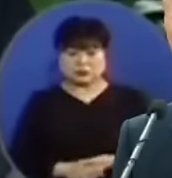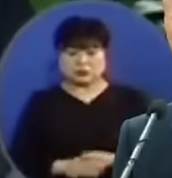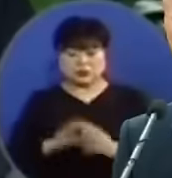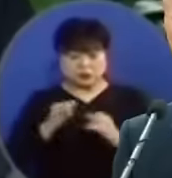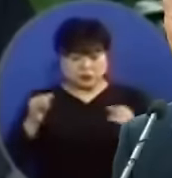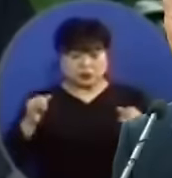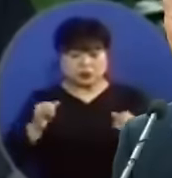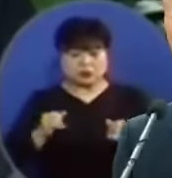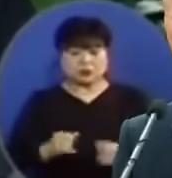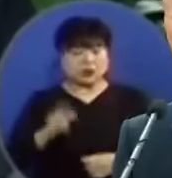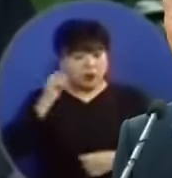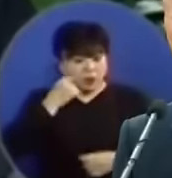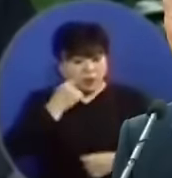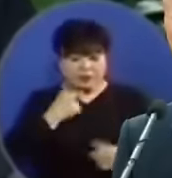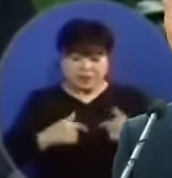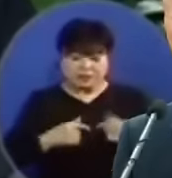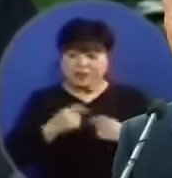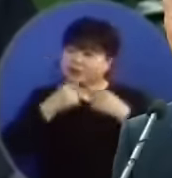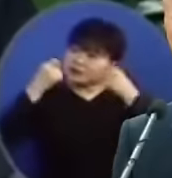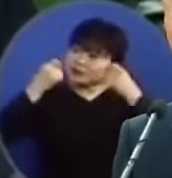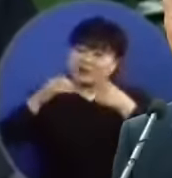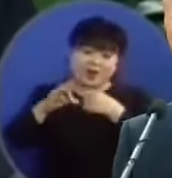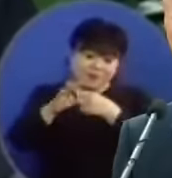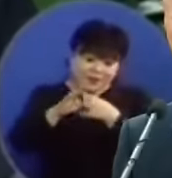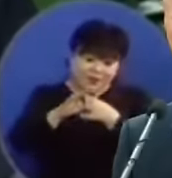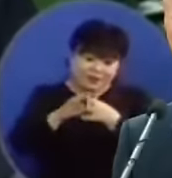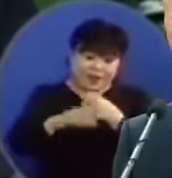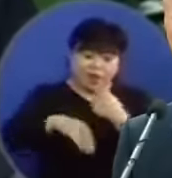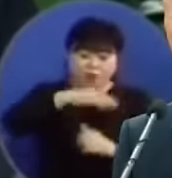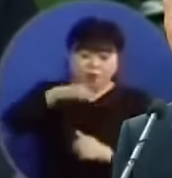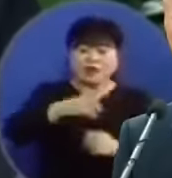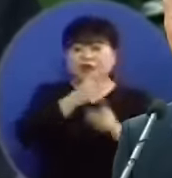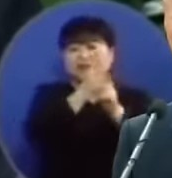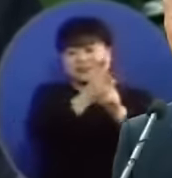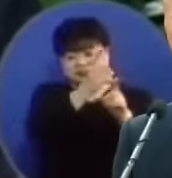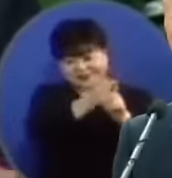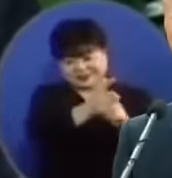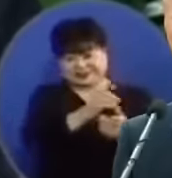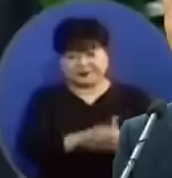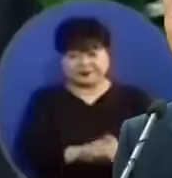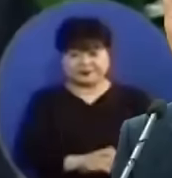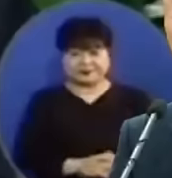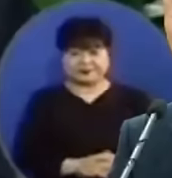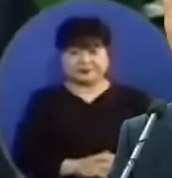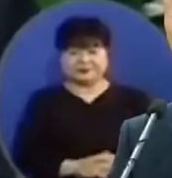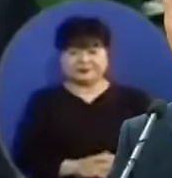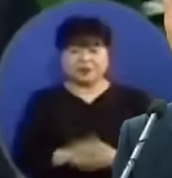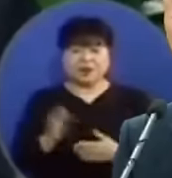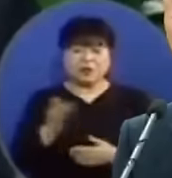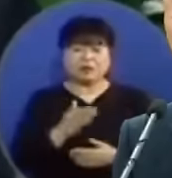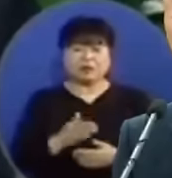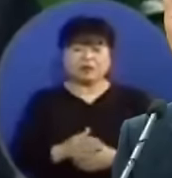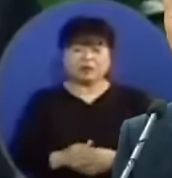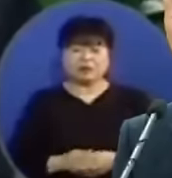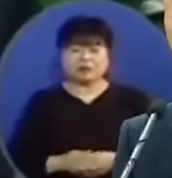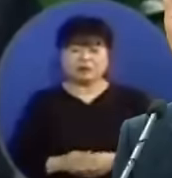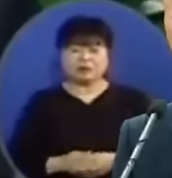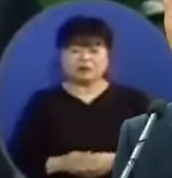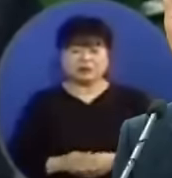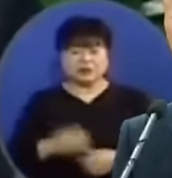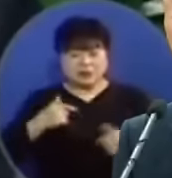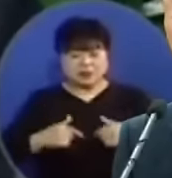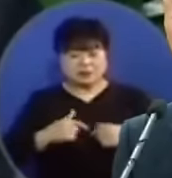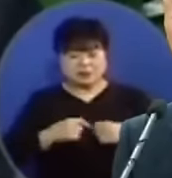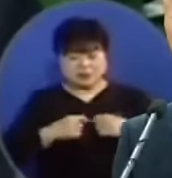국민들이 어떠한 역경에도 기뻐하고 즐거워하면 환경을 이길 수가 있는데 공허하고 혼돈하며 허감의 기쁨이 있을 때